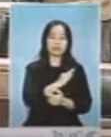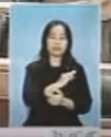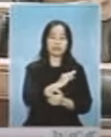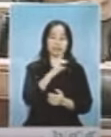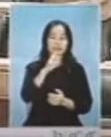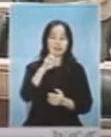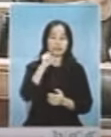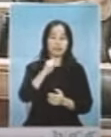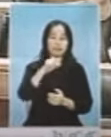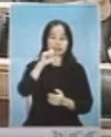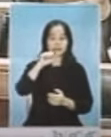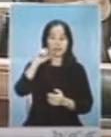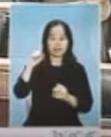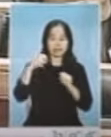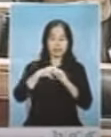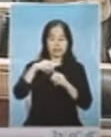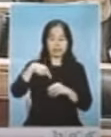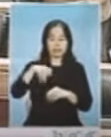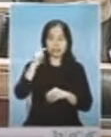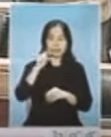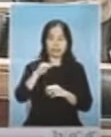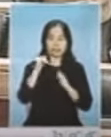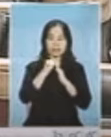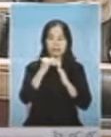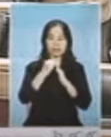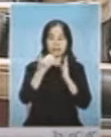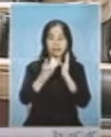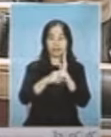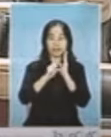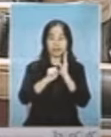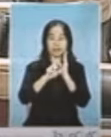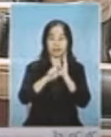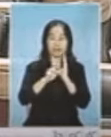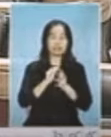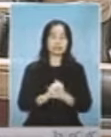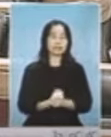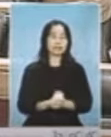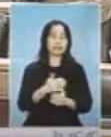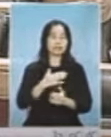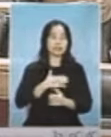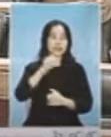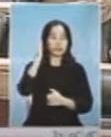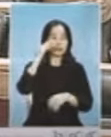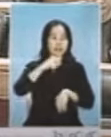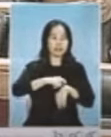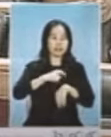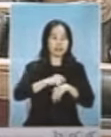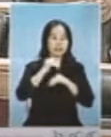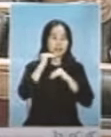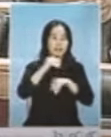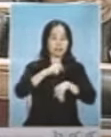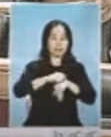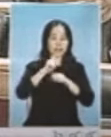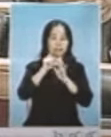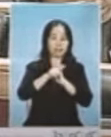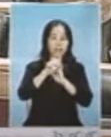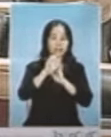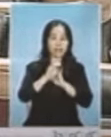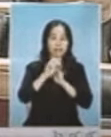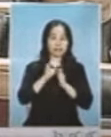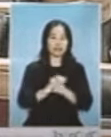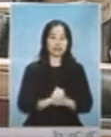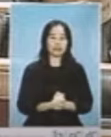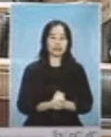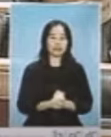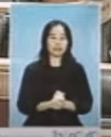ทร์ในฐานะสมาชิกรัฐสภาผมขออภิปรายในเวลาอันจำกัดเพียง7นาทีนะครับท่